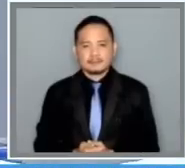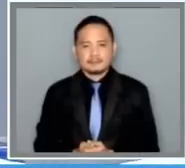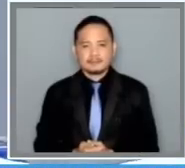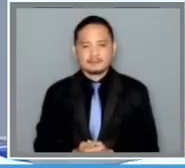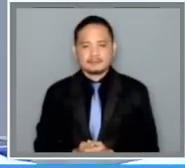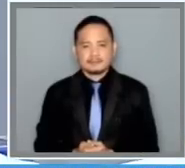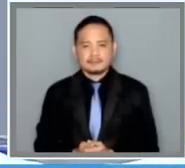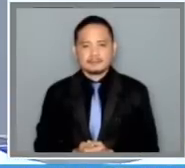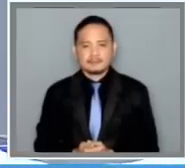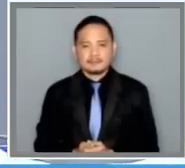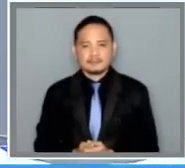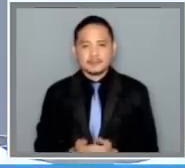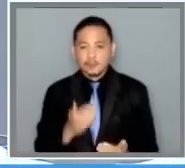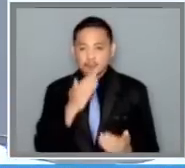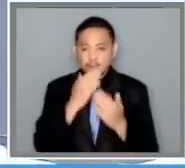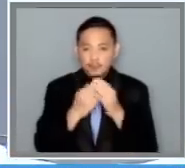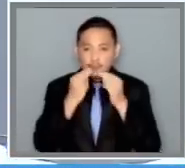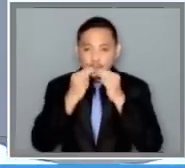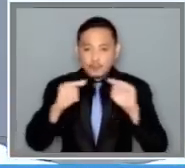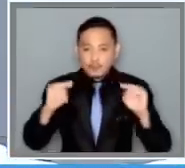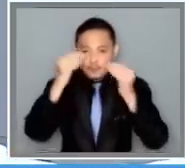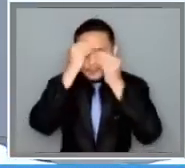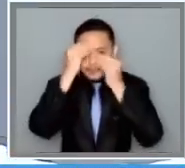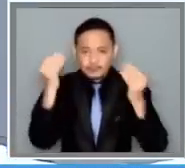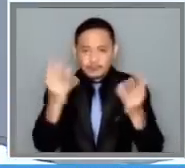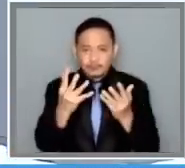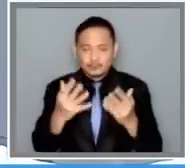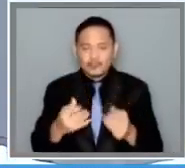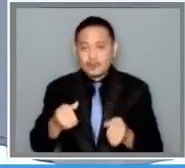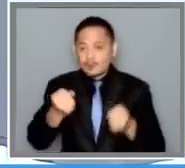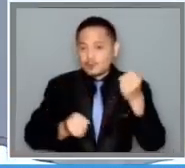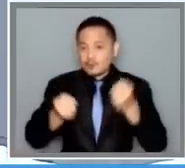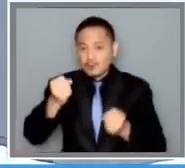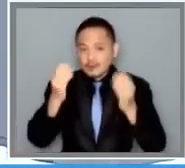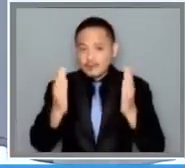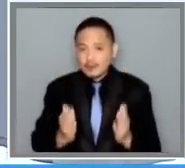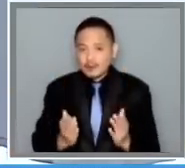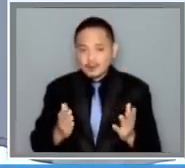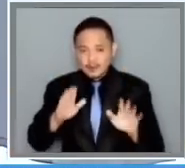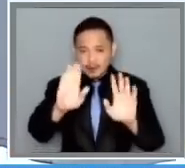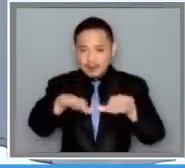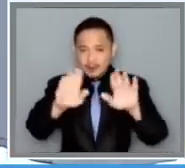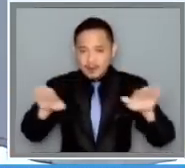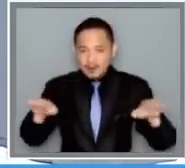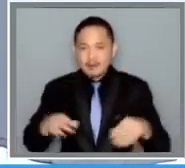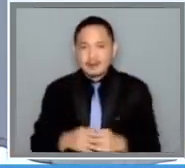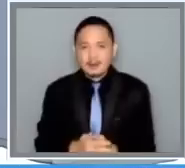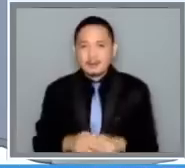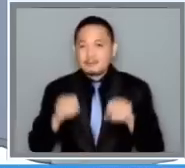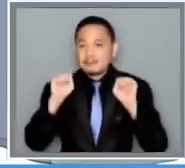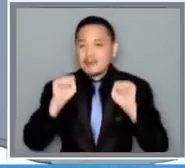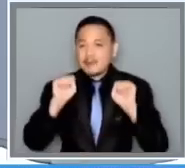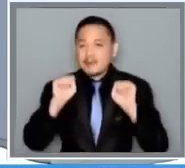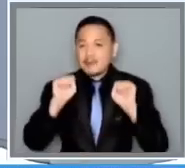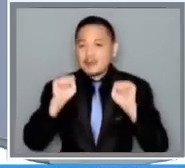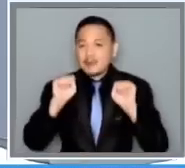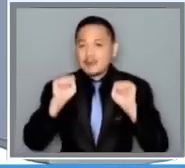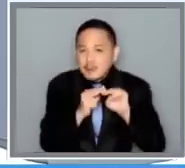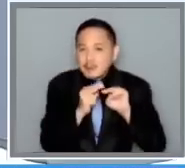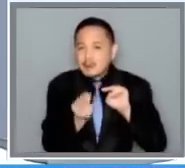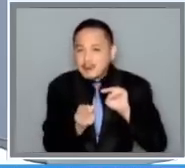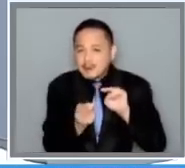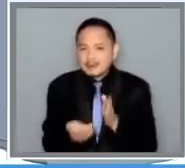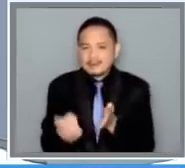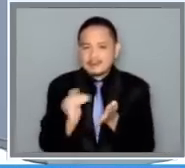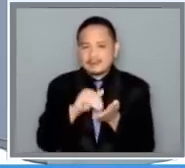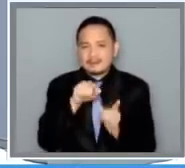May good news naman ako ha sa ating mga motorista dyan. Posible hong masundan daw ng isa pa na oil price rollback ang ipinatupad nito